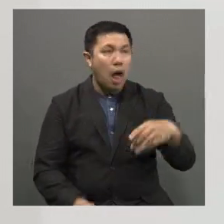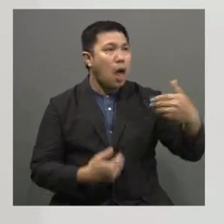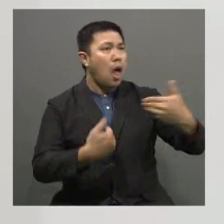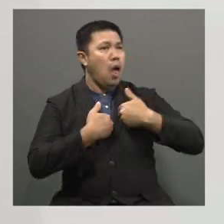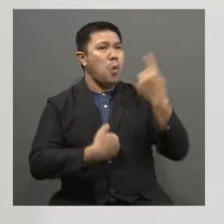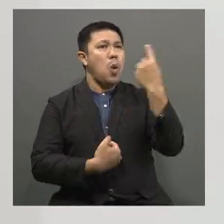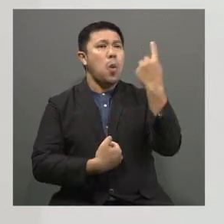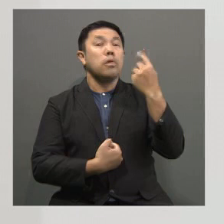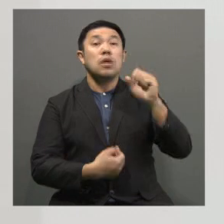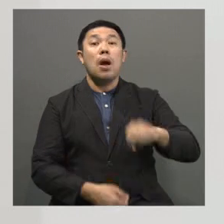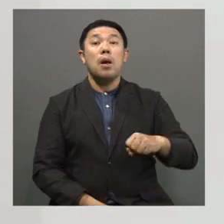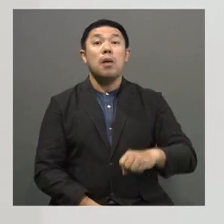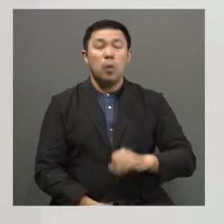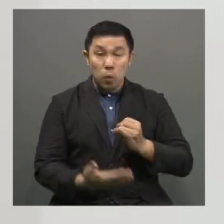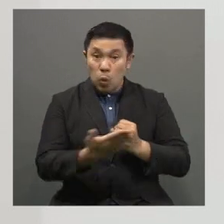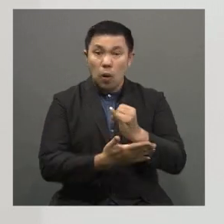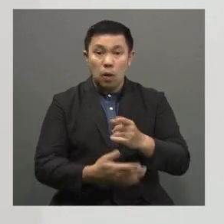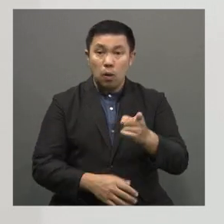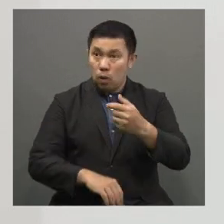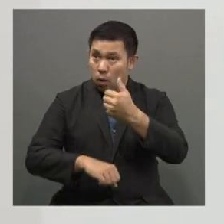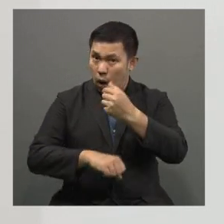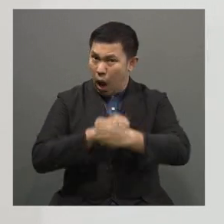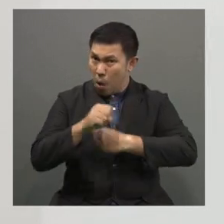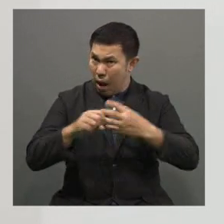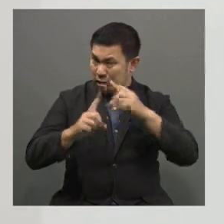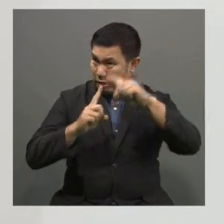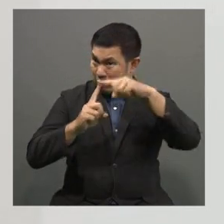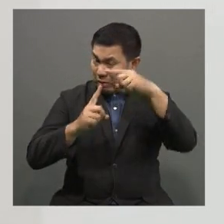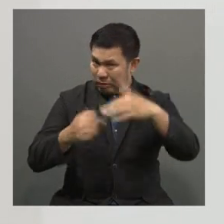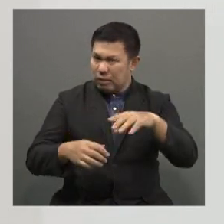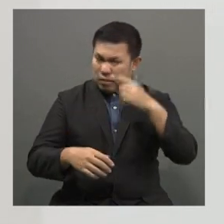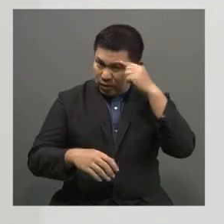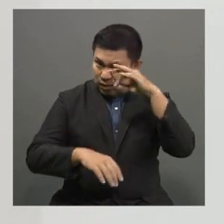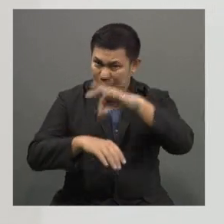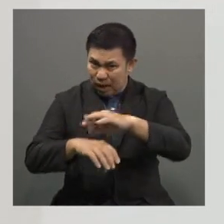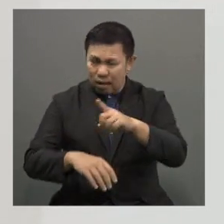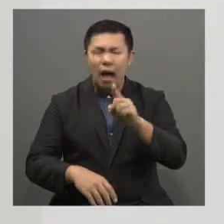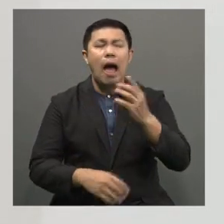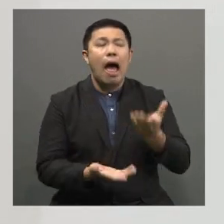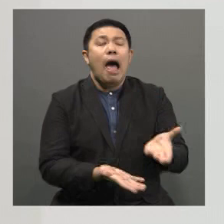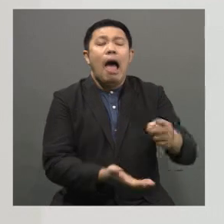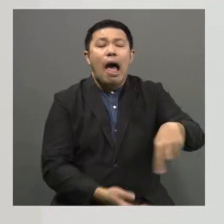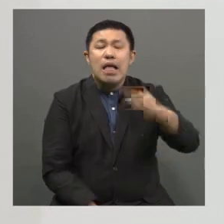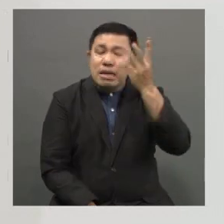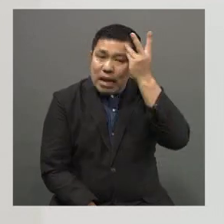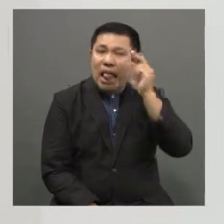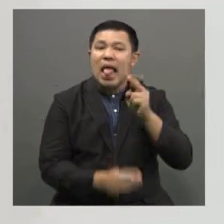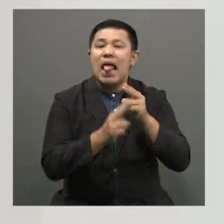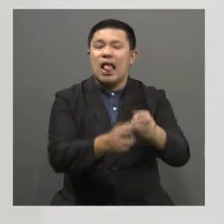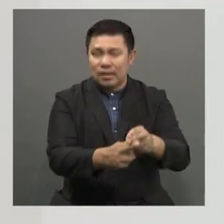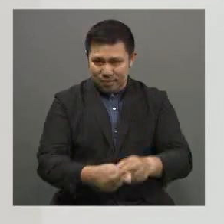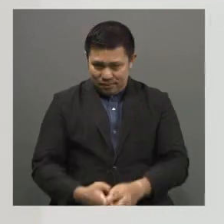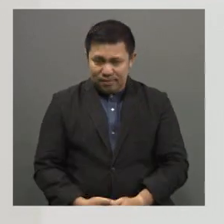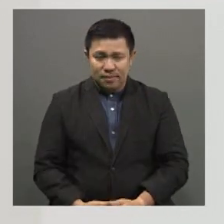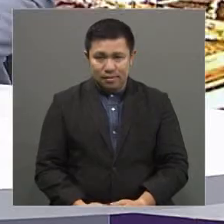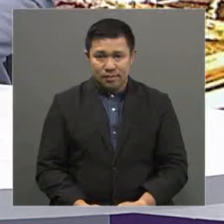้วผมคนเดียวอ่ะถูกมั้ยครับเพะท่านเป็นอุสอันดับ 1ก็ตั้งเป้าท่านคนเดียวเป็นไปได้ก็ก็ท่านก็ไปพิจารณาดูเองแล้วกัน